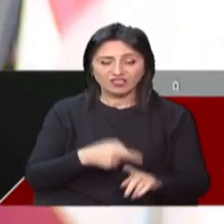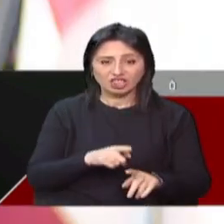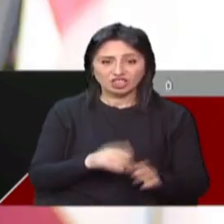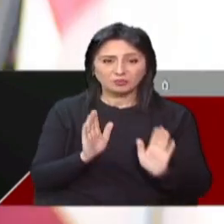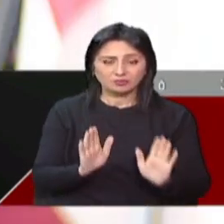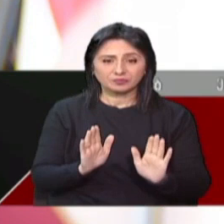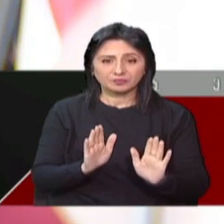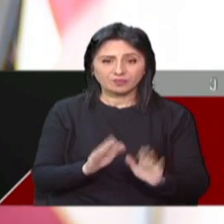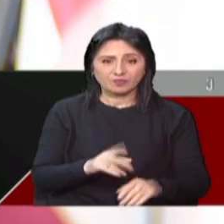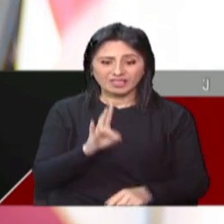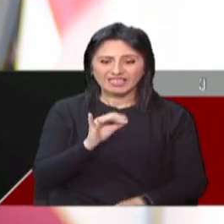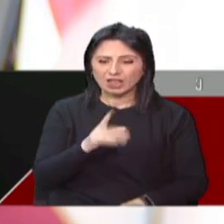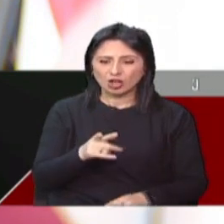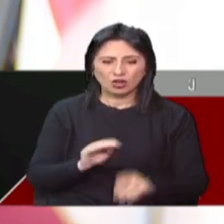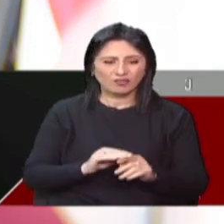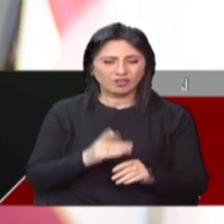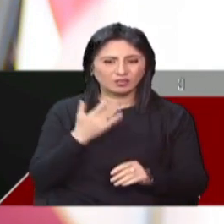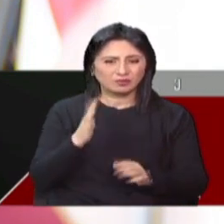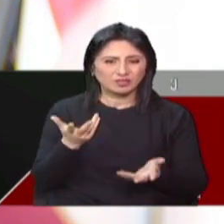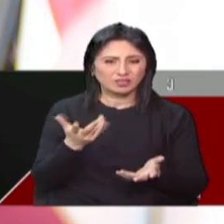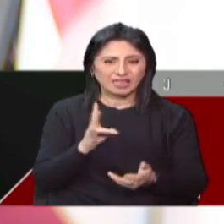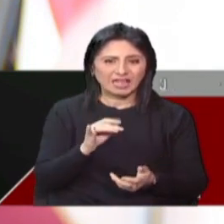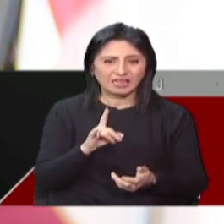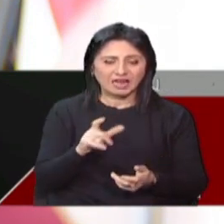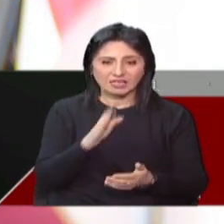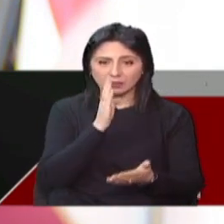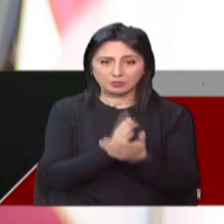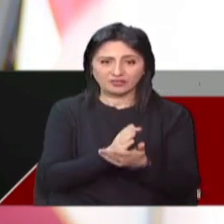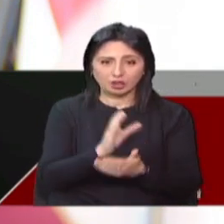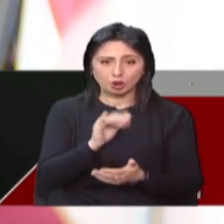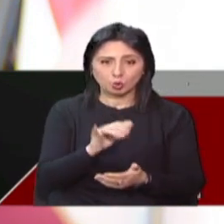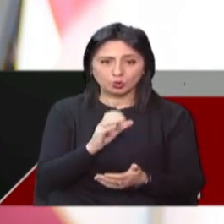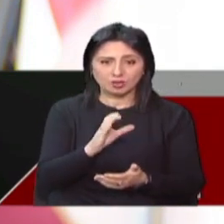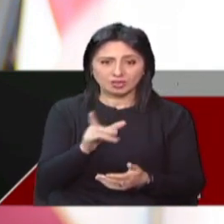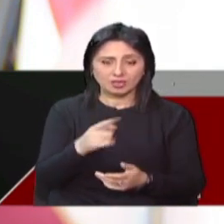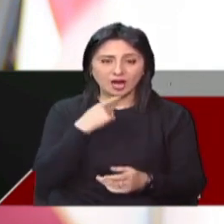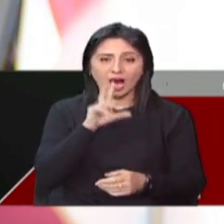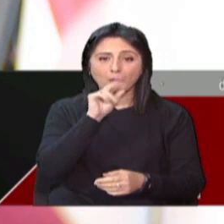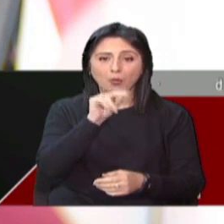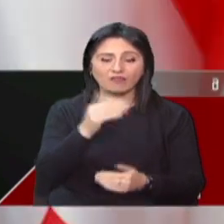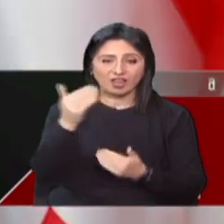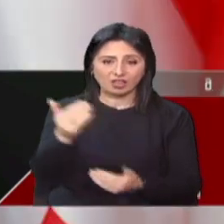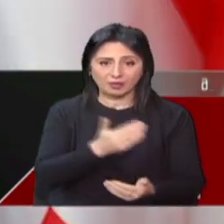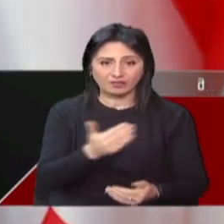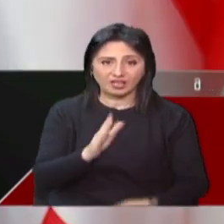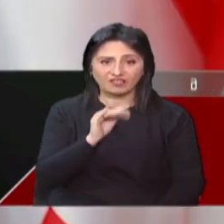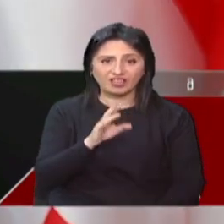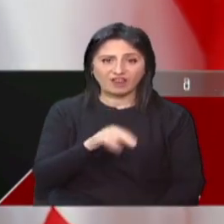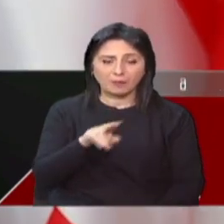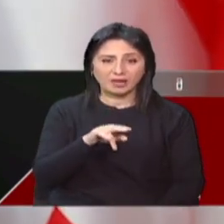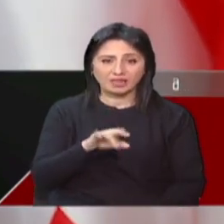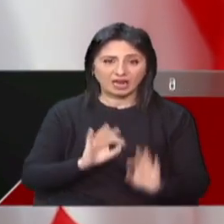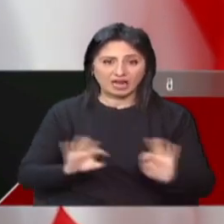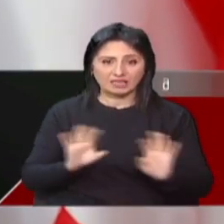გულისხმობ ნინოს რაგვარი აკვირვებულთან ნადირაძე, რომელიც პირდაპირ სუსის გამგონებელია სამწუხაროდ. ვივა მედის